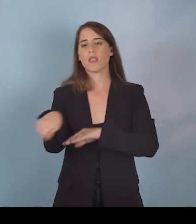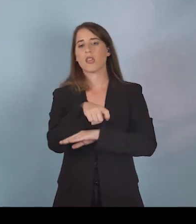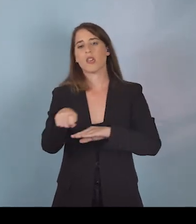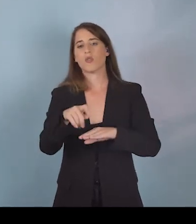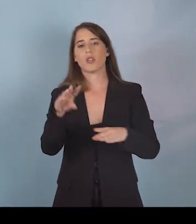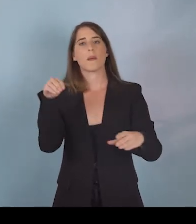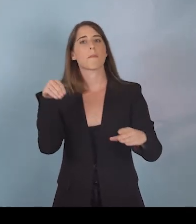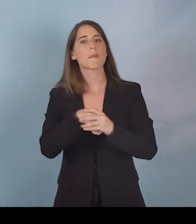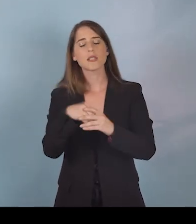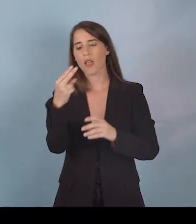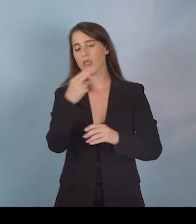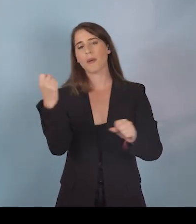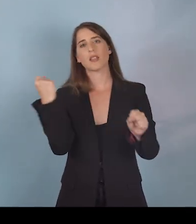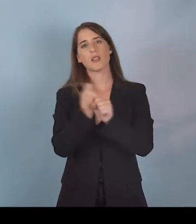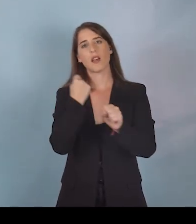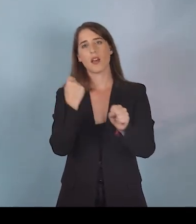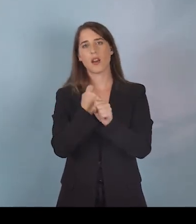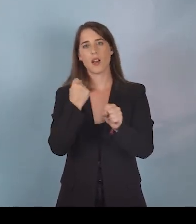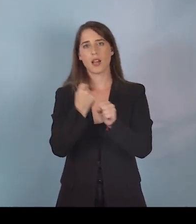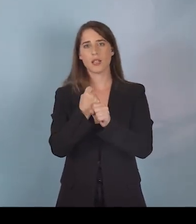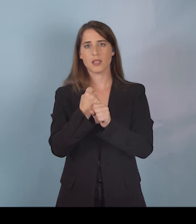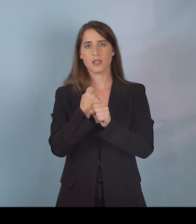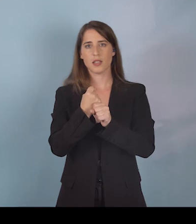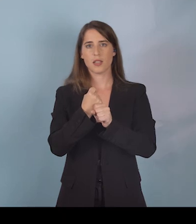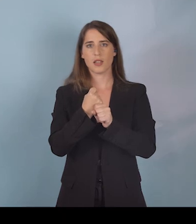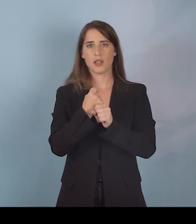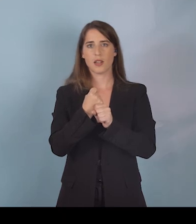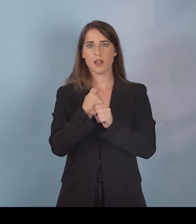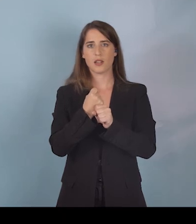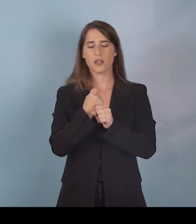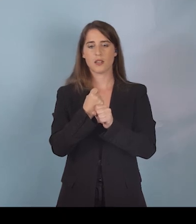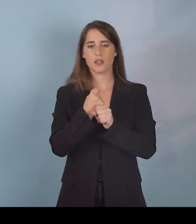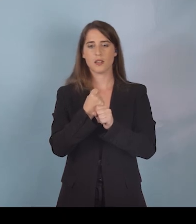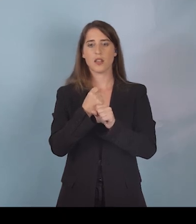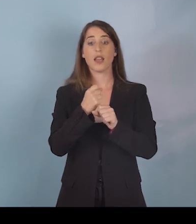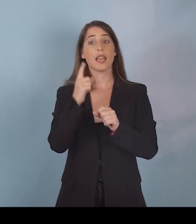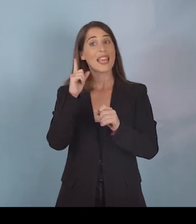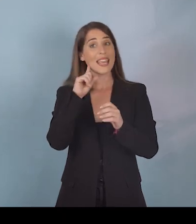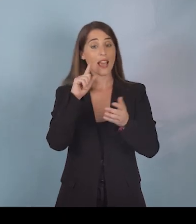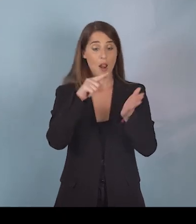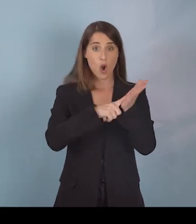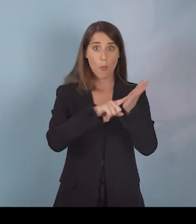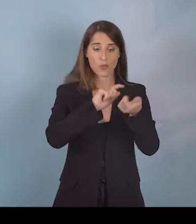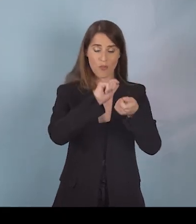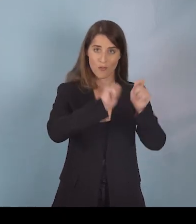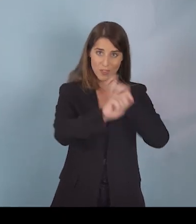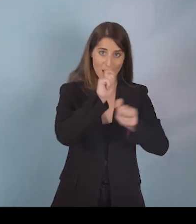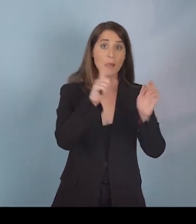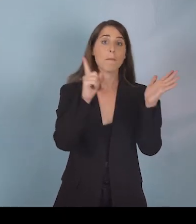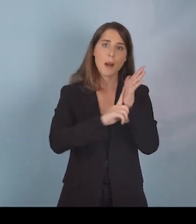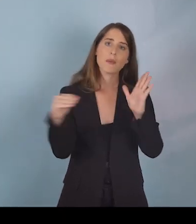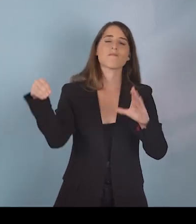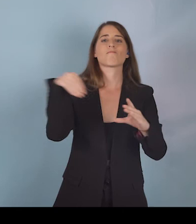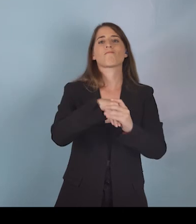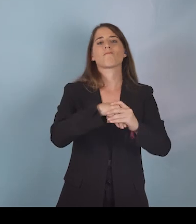της εμπλοκής της οργανωμένης ΛΟΑΤΚΙ κοινότητας και στα σχολεία και στη δικαιοσύνη και στο θέματα